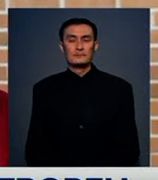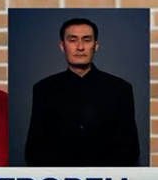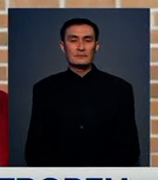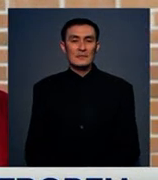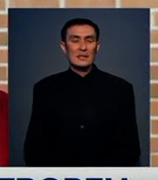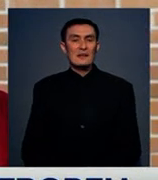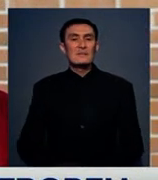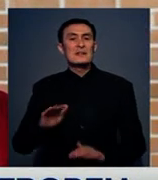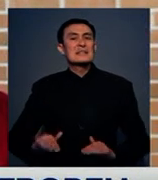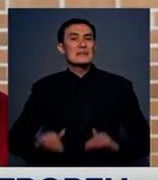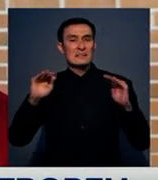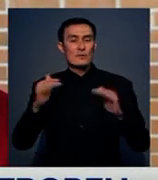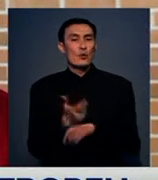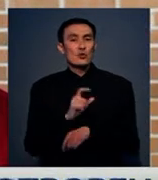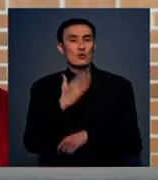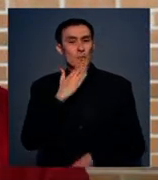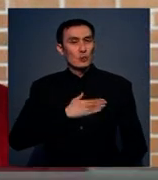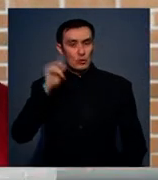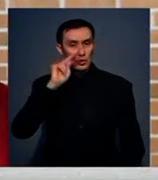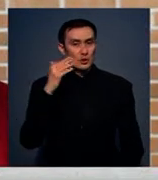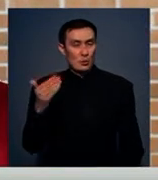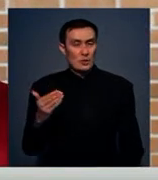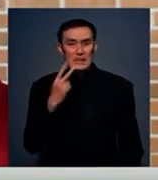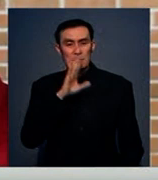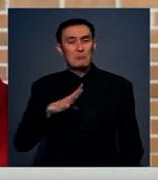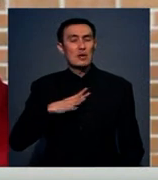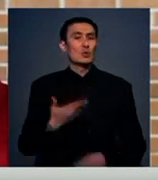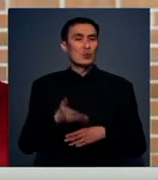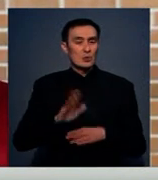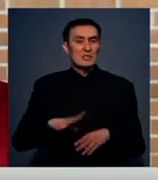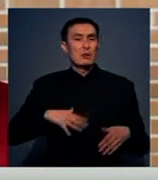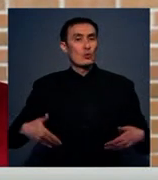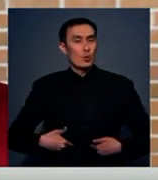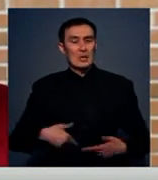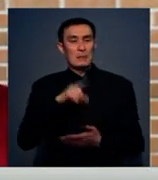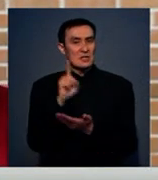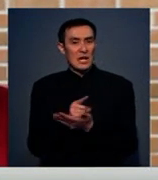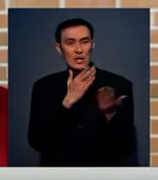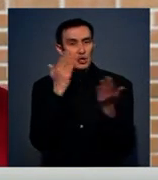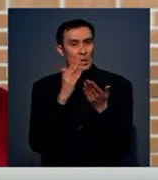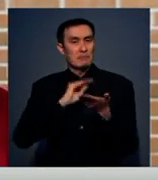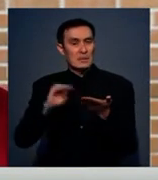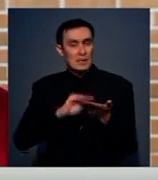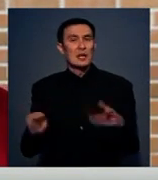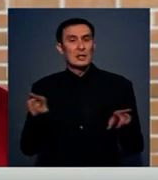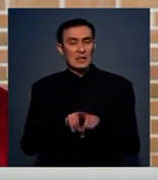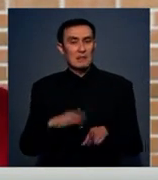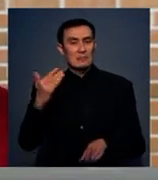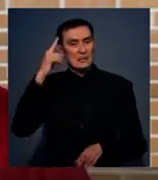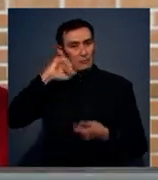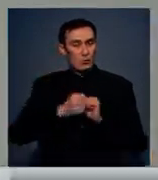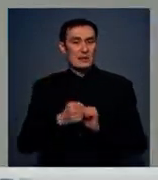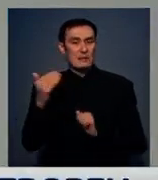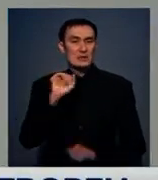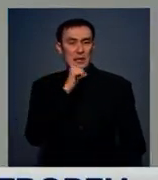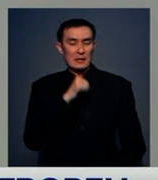В детстве президент очень любил учиться. Несмотря на то, что были трудности и голод, он обязательно читал и писал. Таким запомнили его